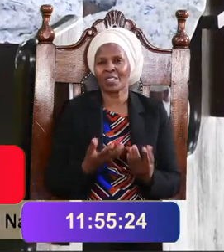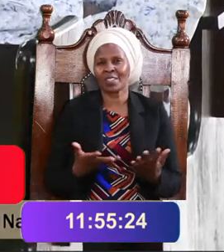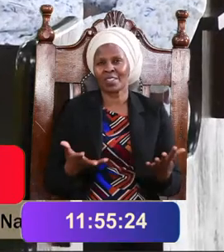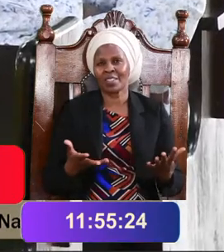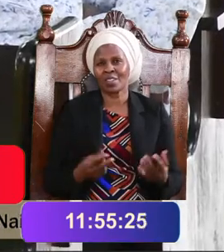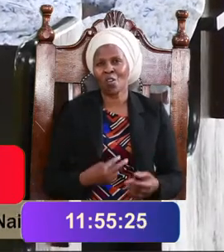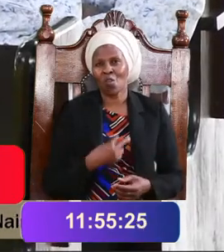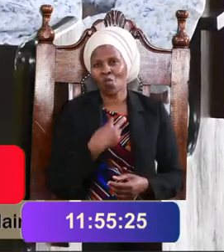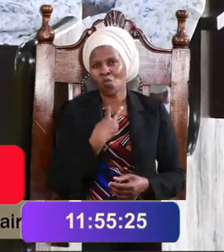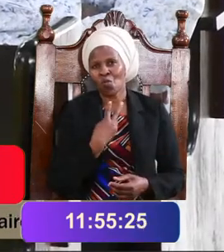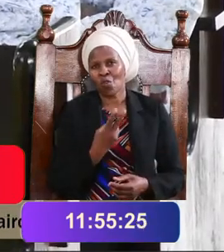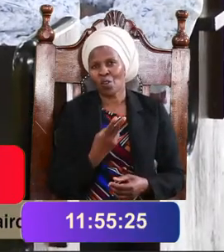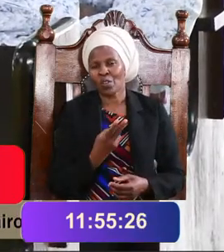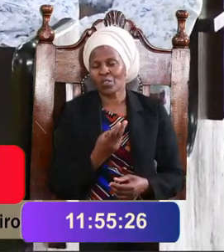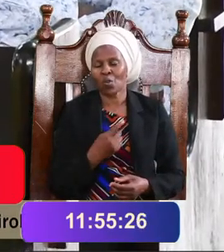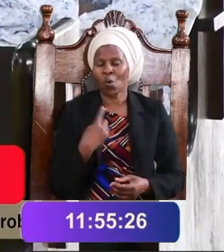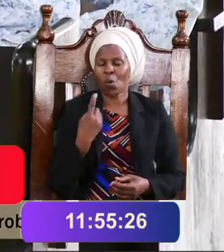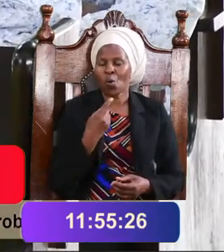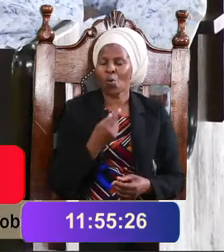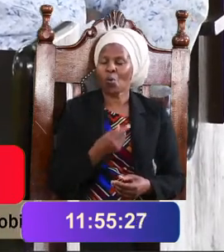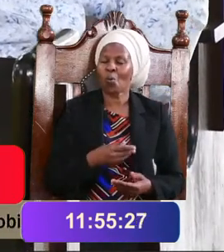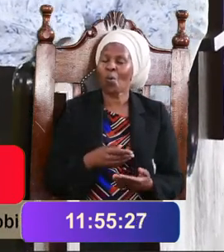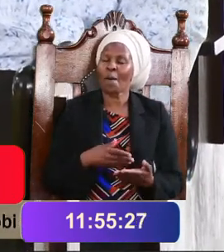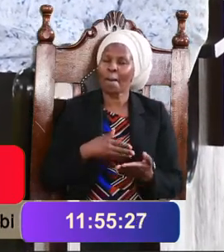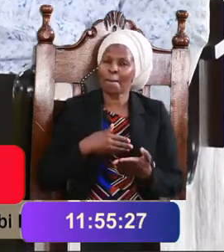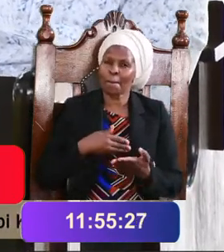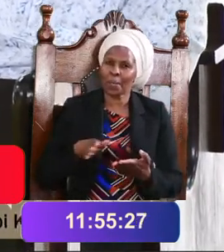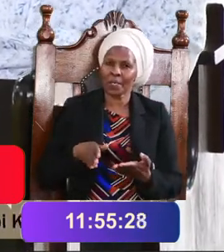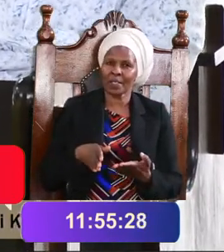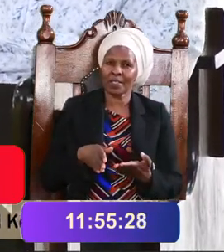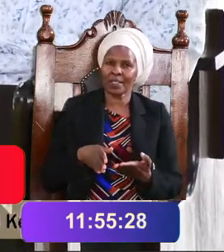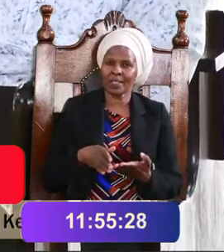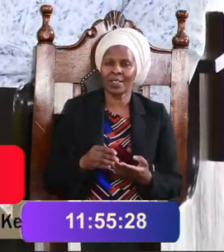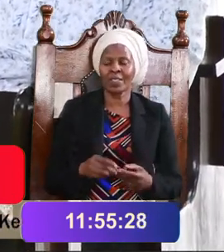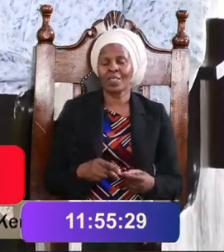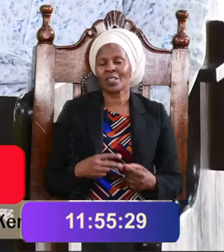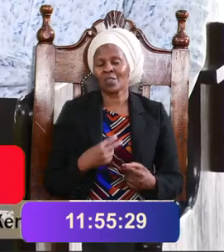ya walionunuliwa,